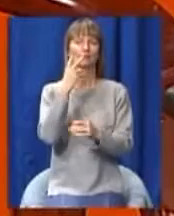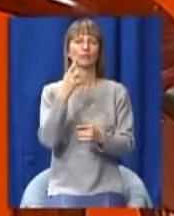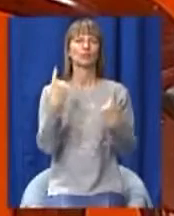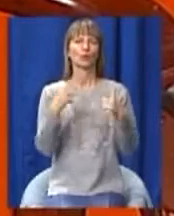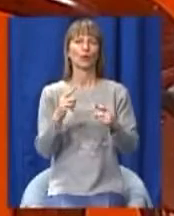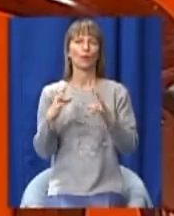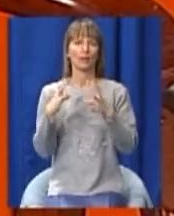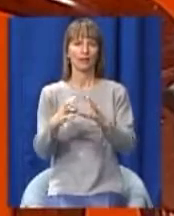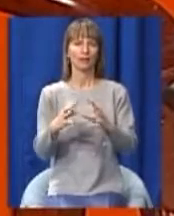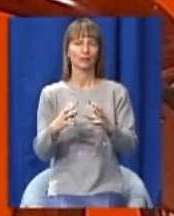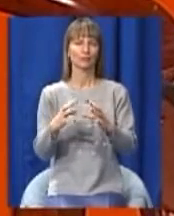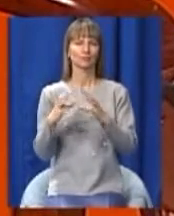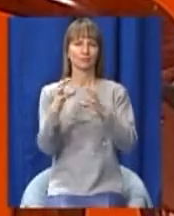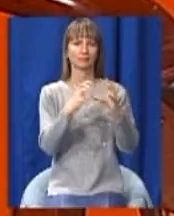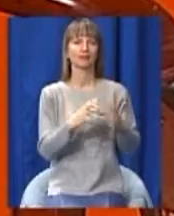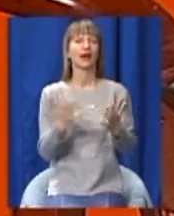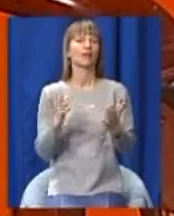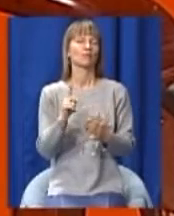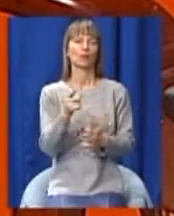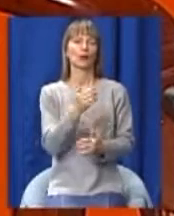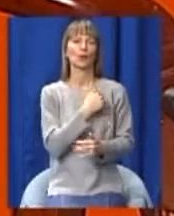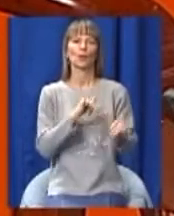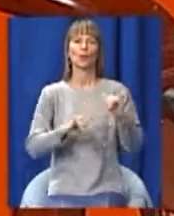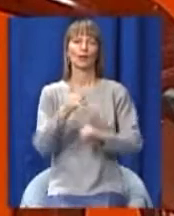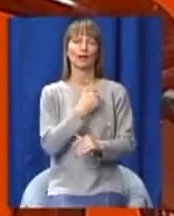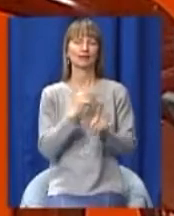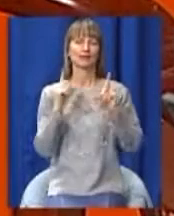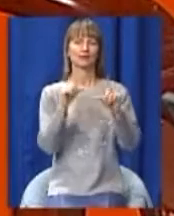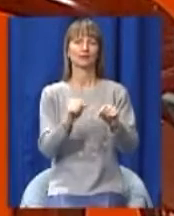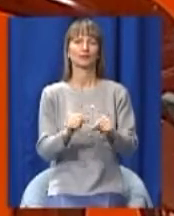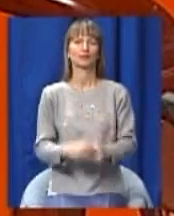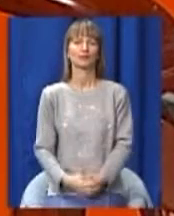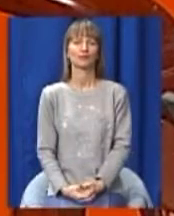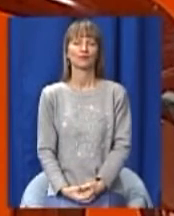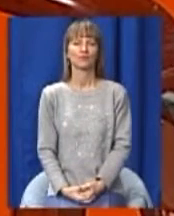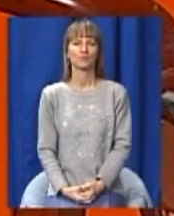планету? Да. І на яку б ти планету, наприклад, полетіла? А ну?